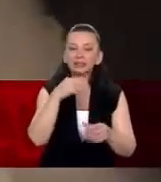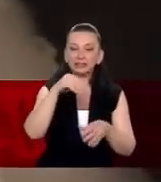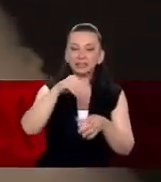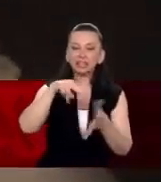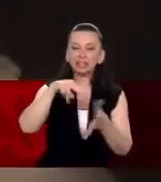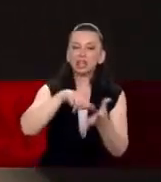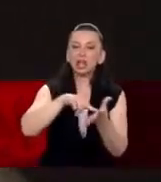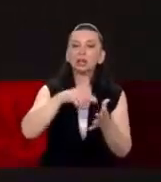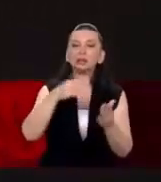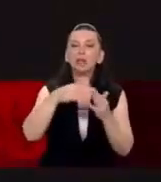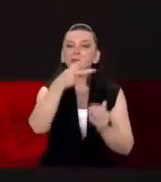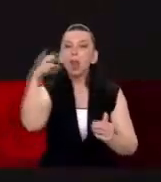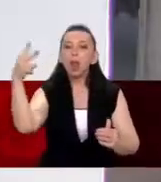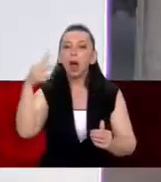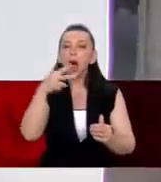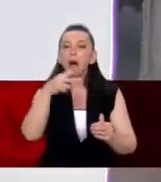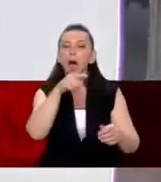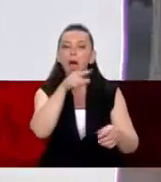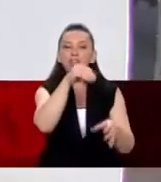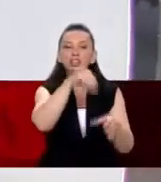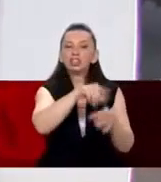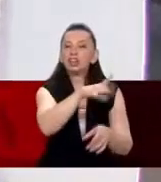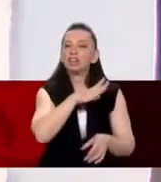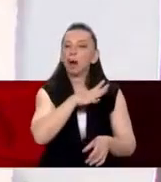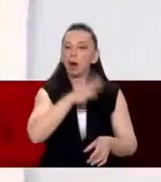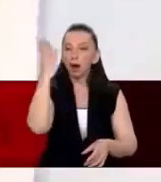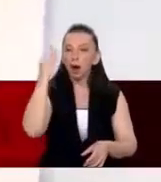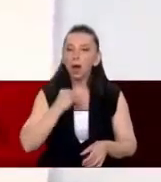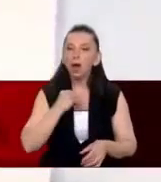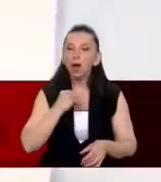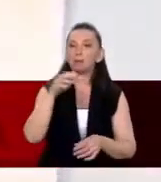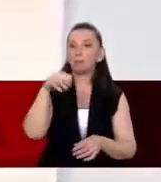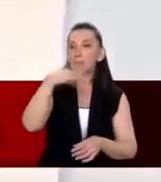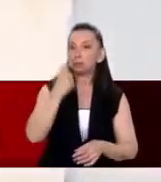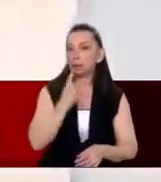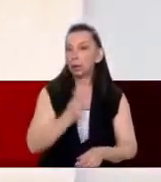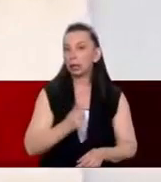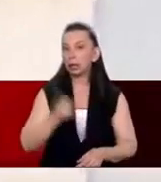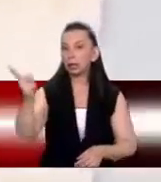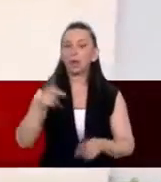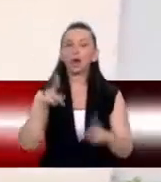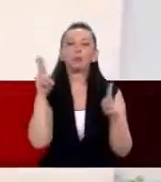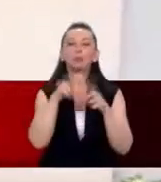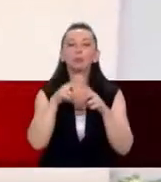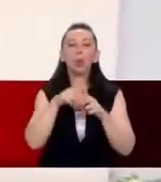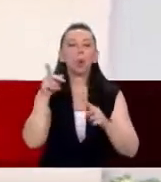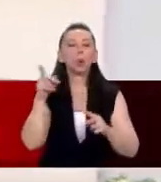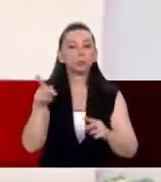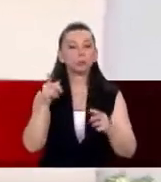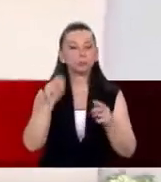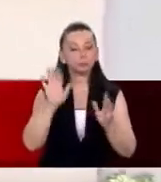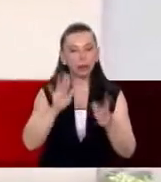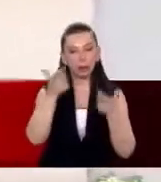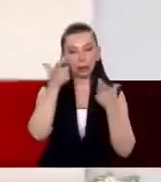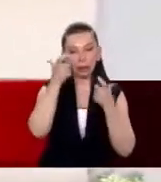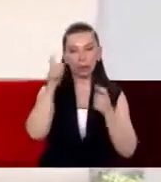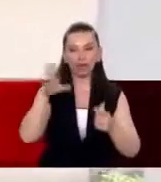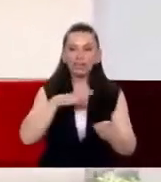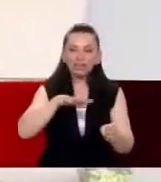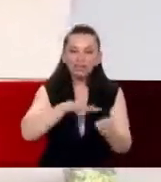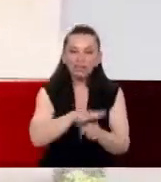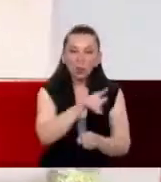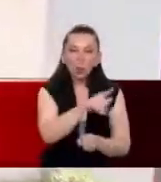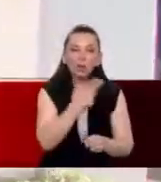villada alıkonulduğunu tespit etti. Vahşeti ortaya çıkaran bir ihbar değil, İstanbul organize polislerinin dikkatiydi. İşkence edilen o